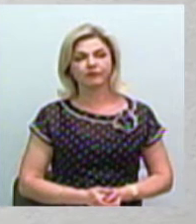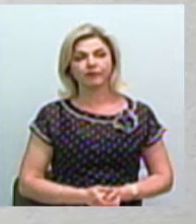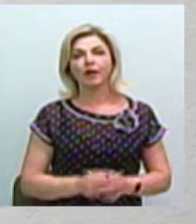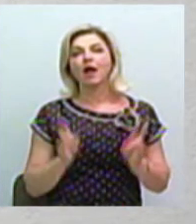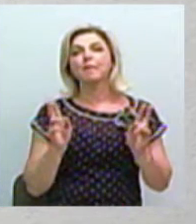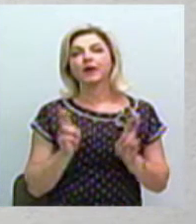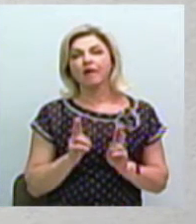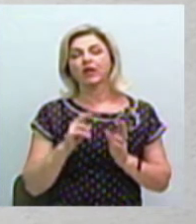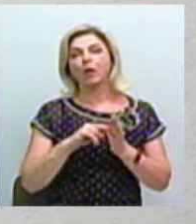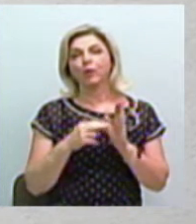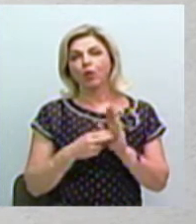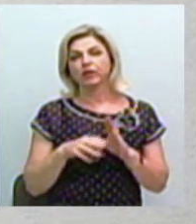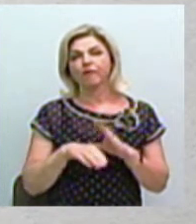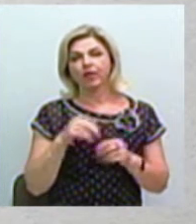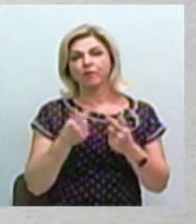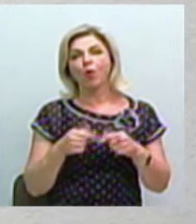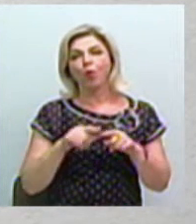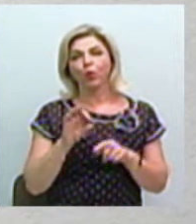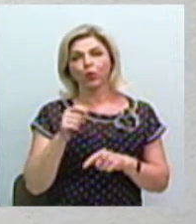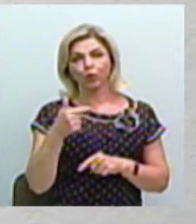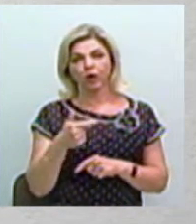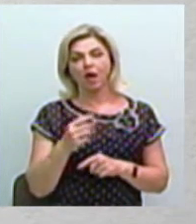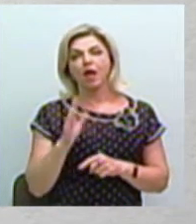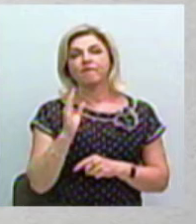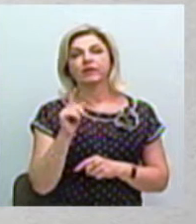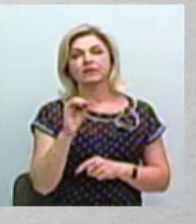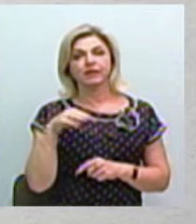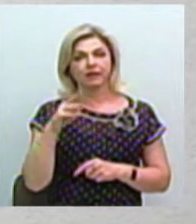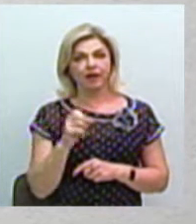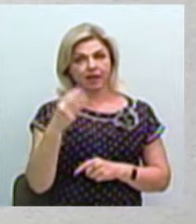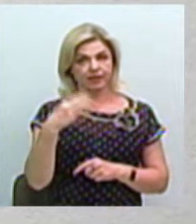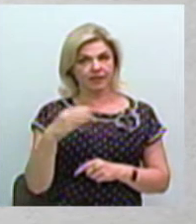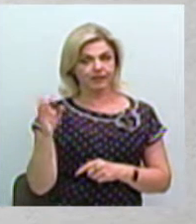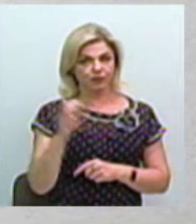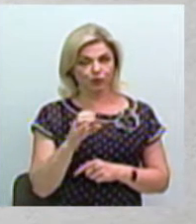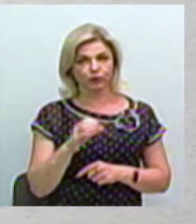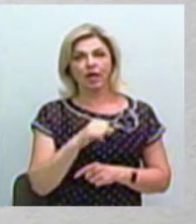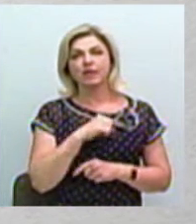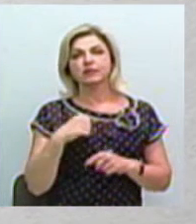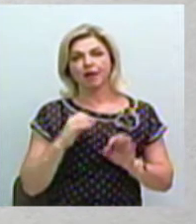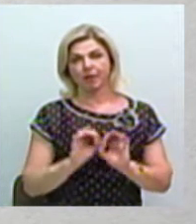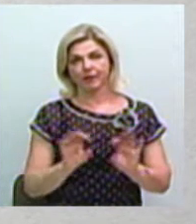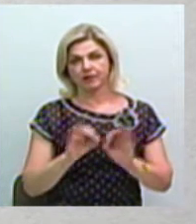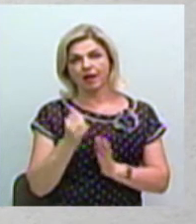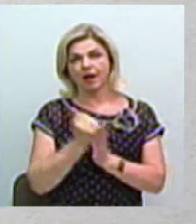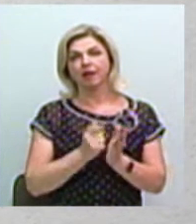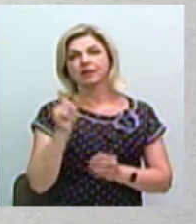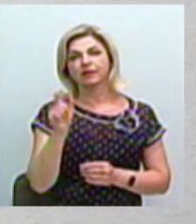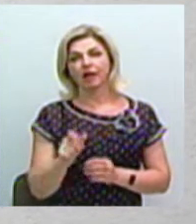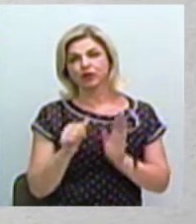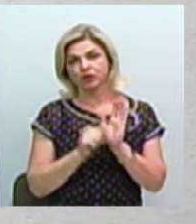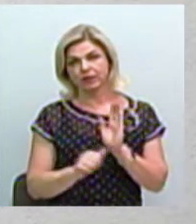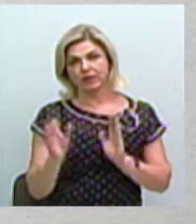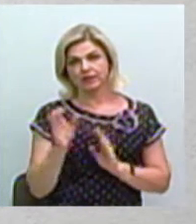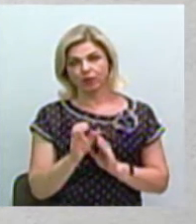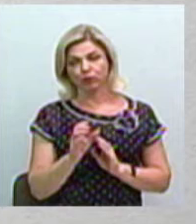Правила проєкту «Виборчий округ співбесіда». Візитка – 30 секунд. Самопрезентація кандидата – 60